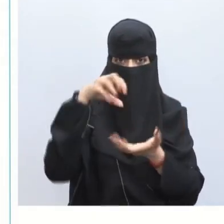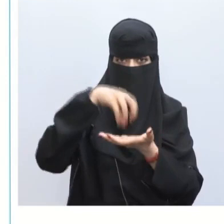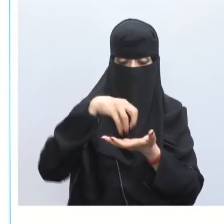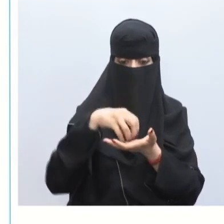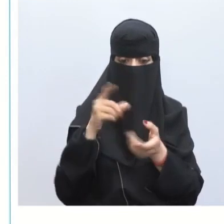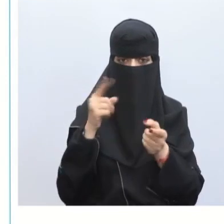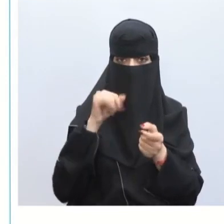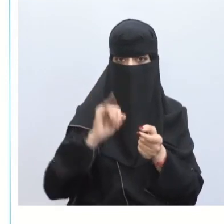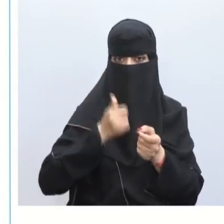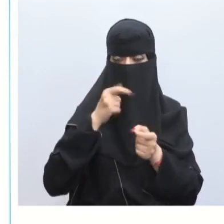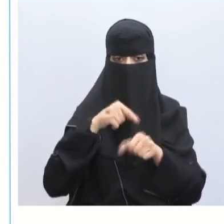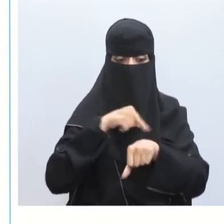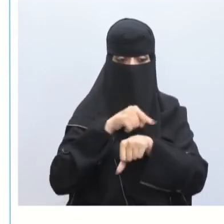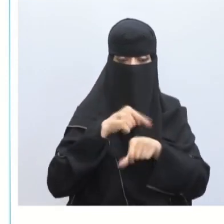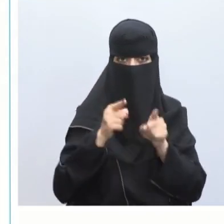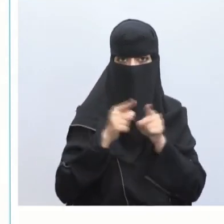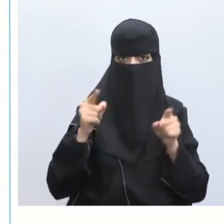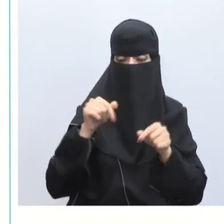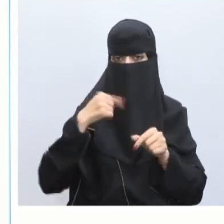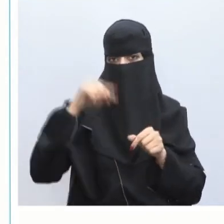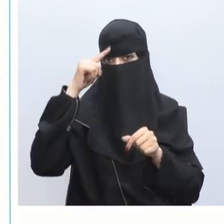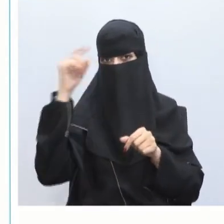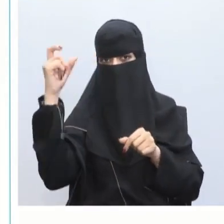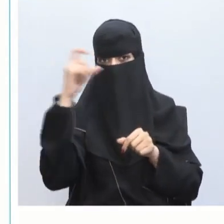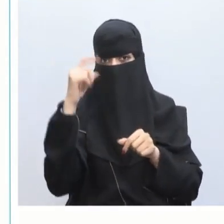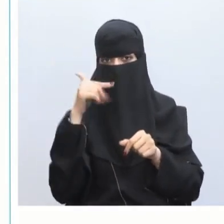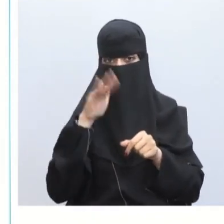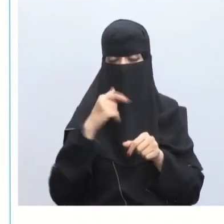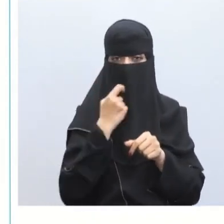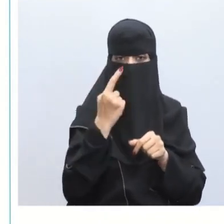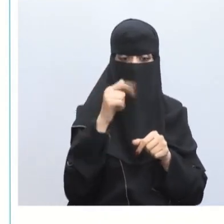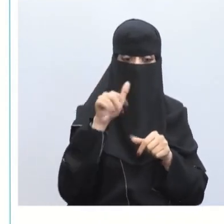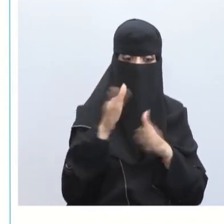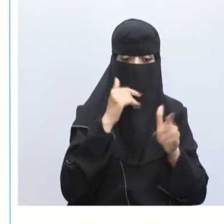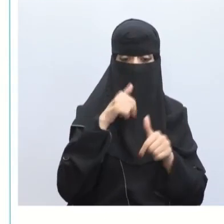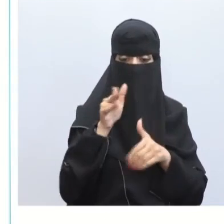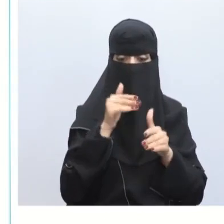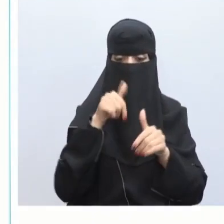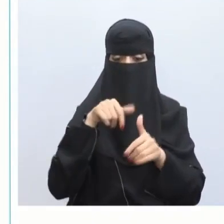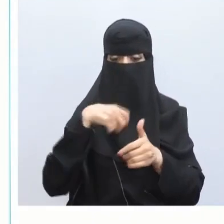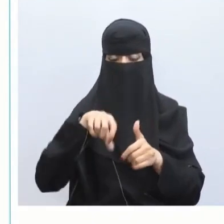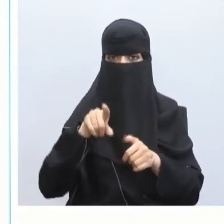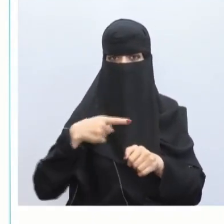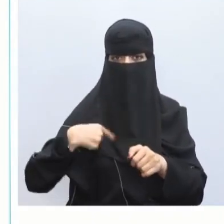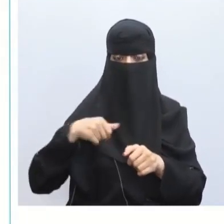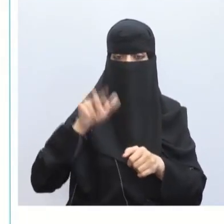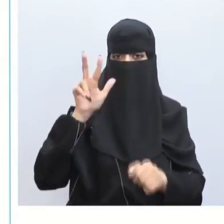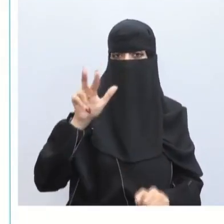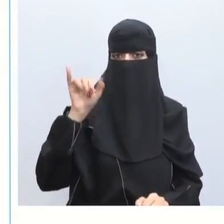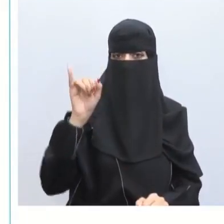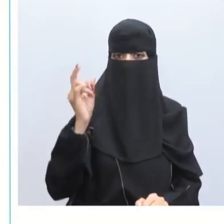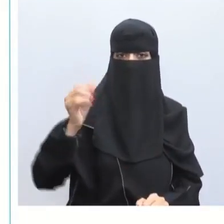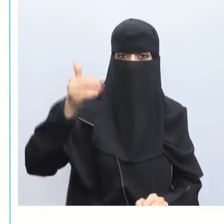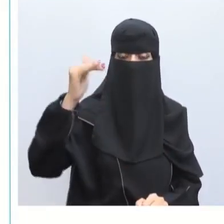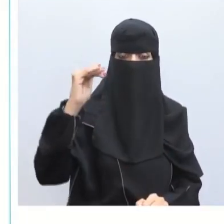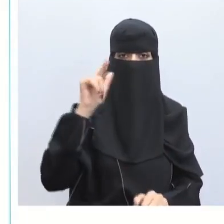مكان ما لمده طويله مثل شهر وفصل او سنه فانها يمثل ما يسمى